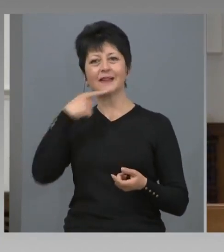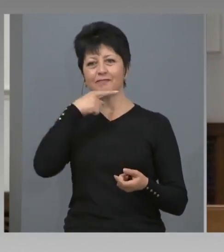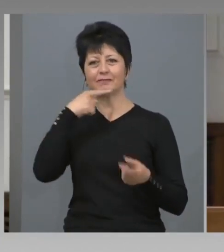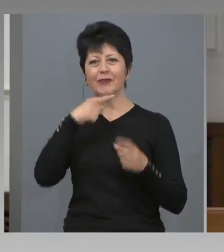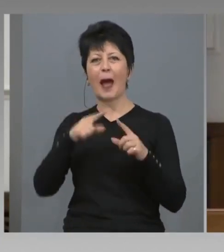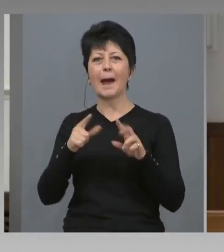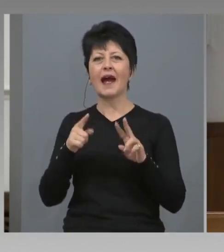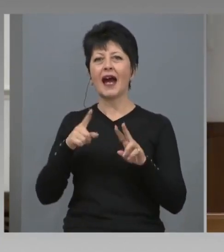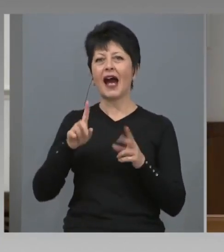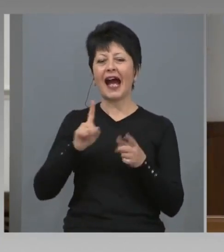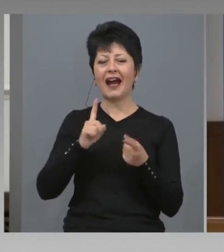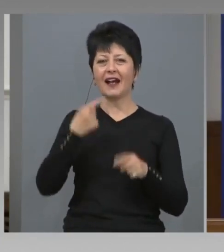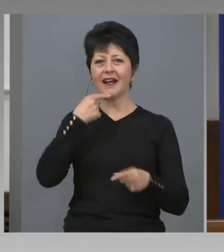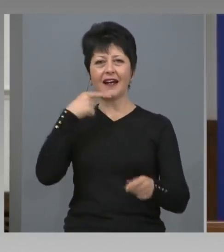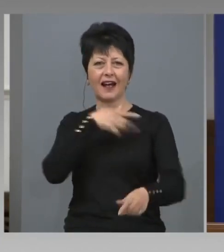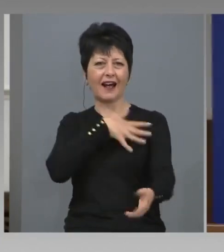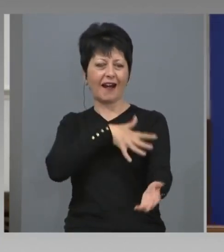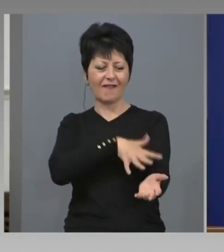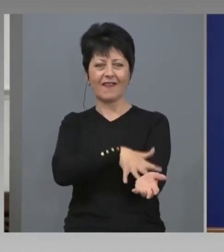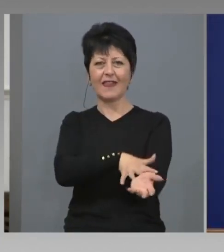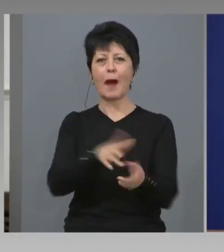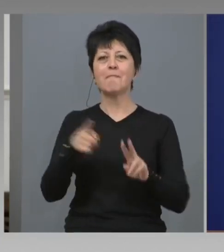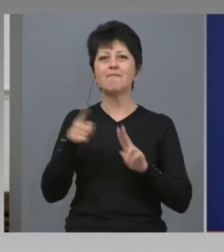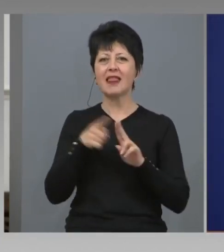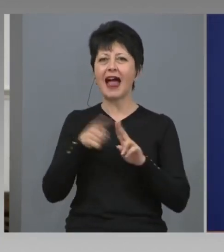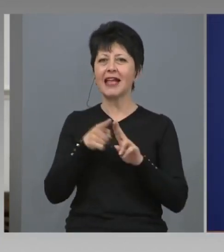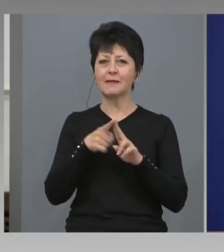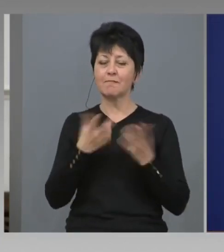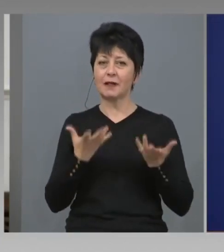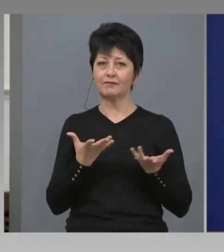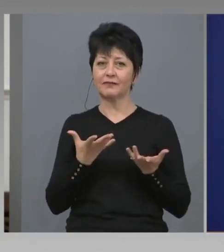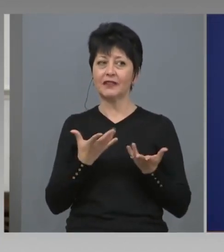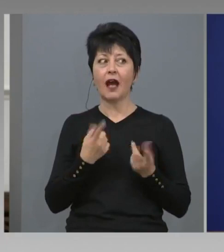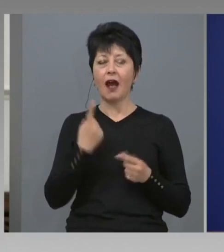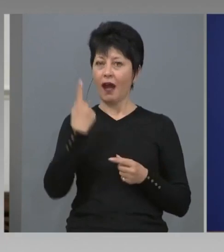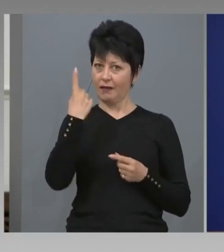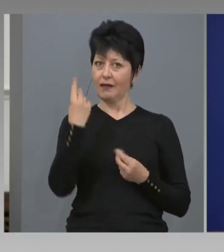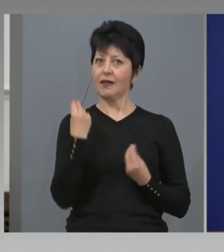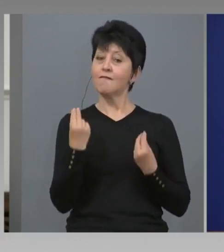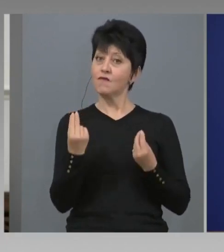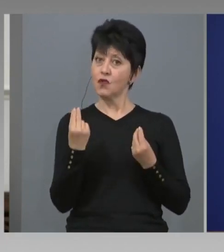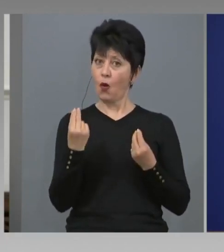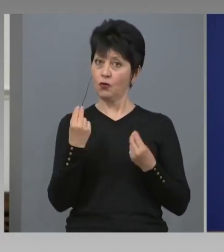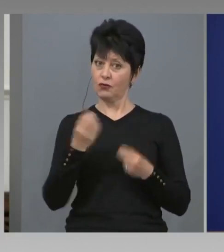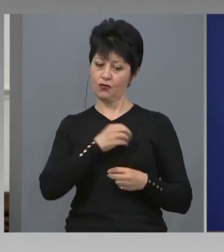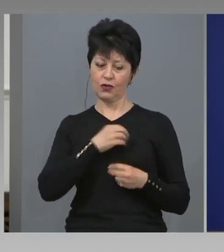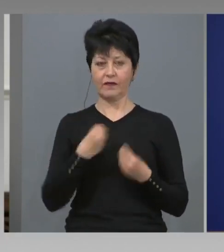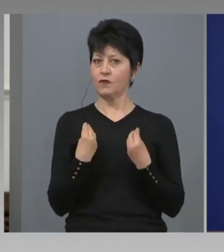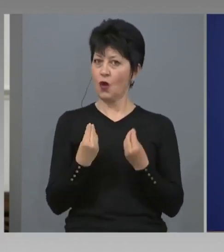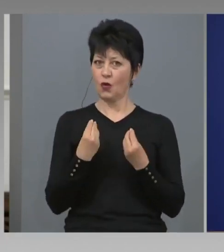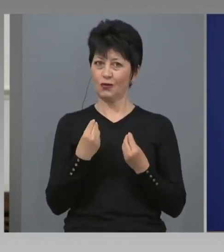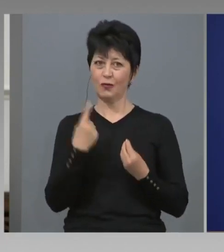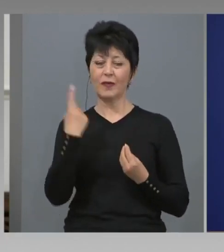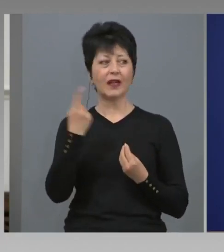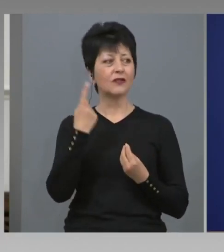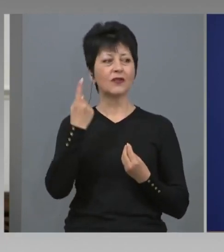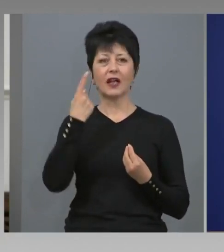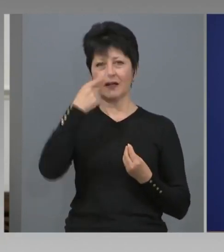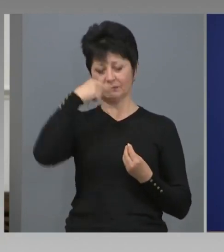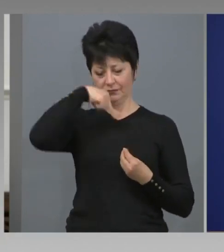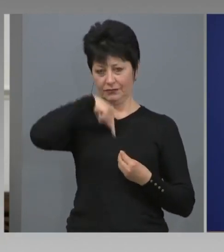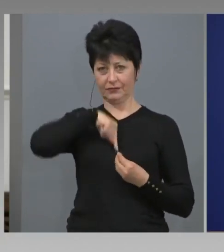се чувстват много добре. Единия коментираме вече да бъде екстубиран, защото той беше